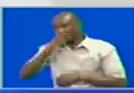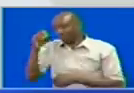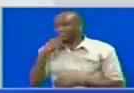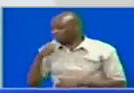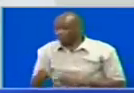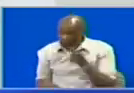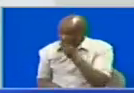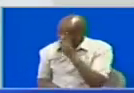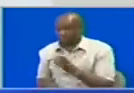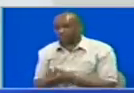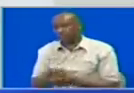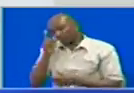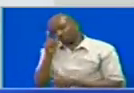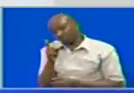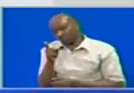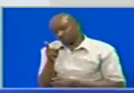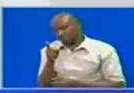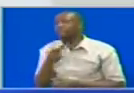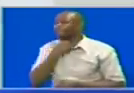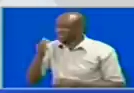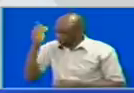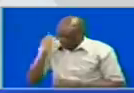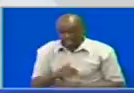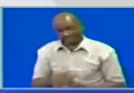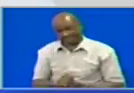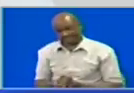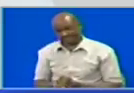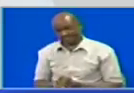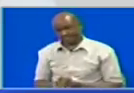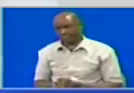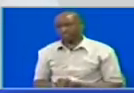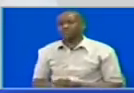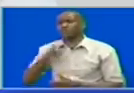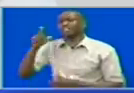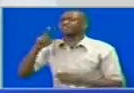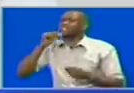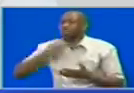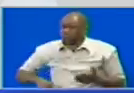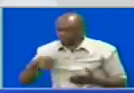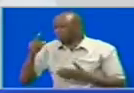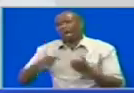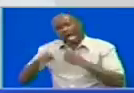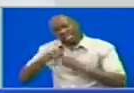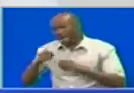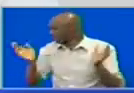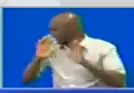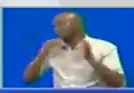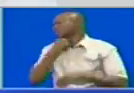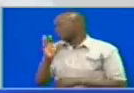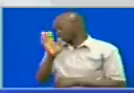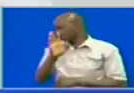John, hebu sole nataka urudi. Nikamwambia vile ulivyonifanya tena nirudi. Nikamwambia